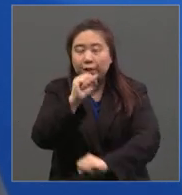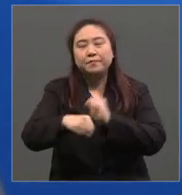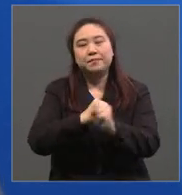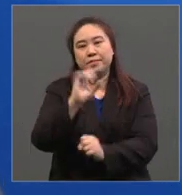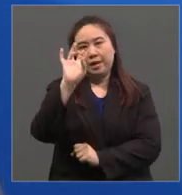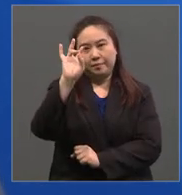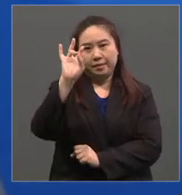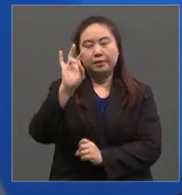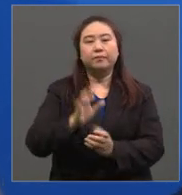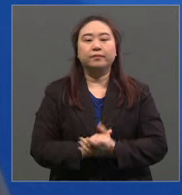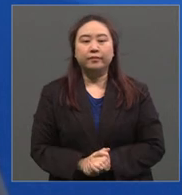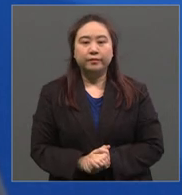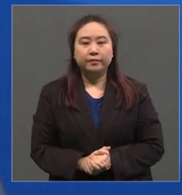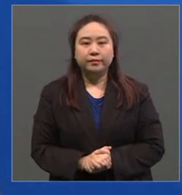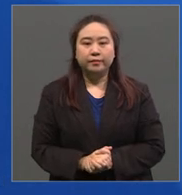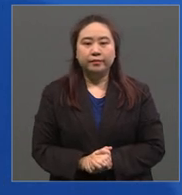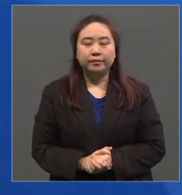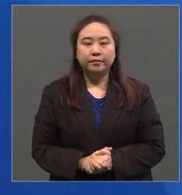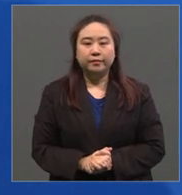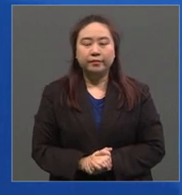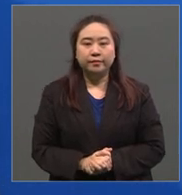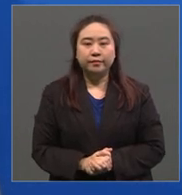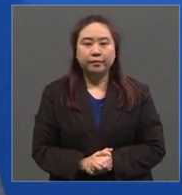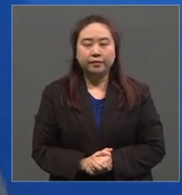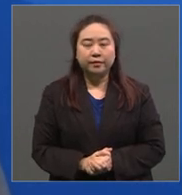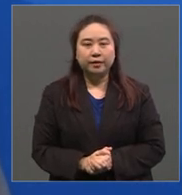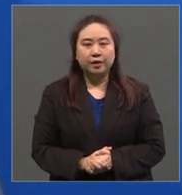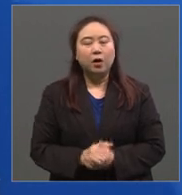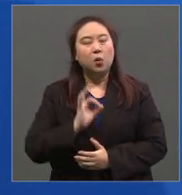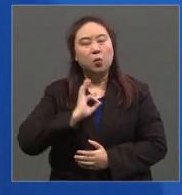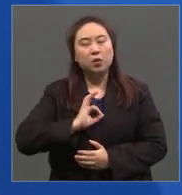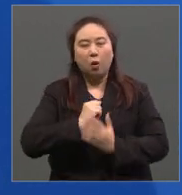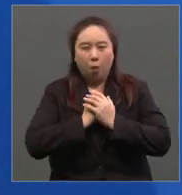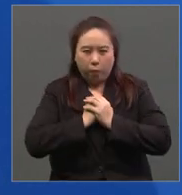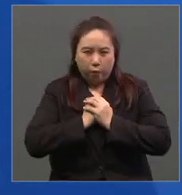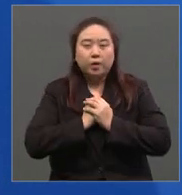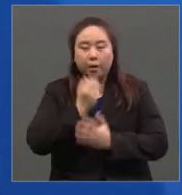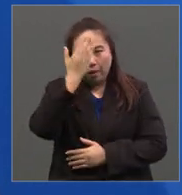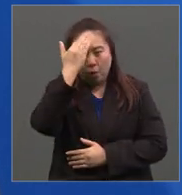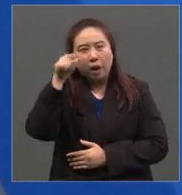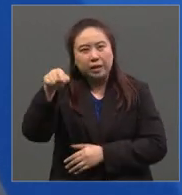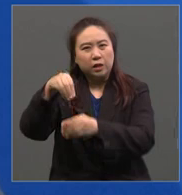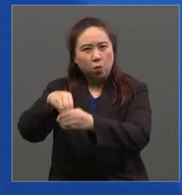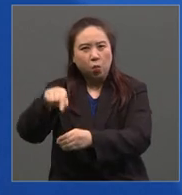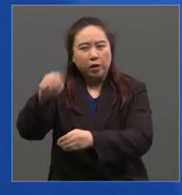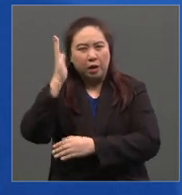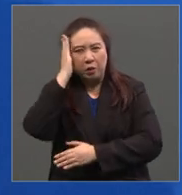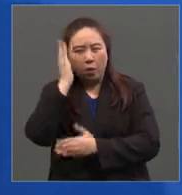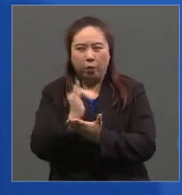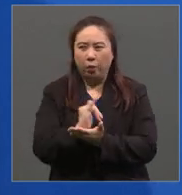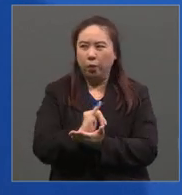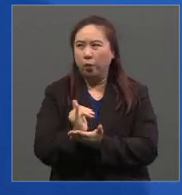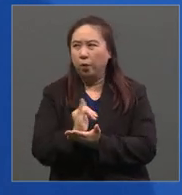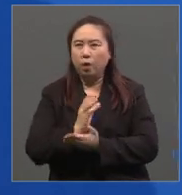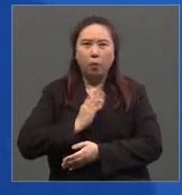ใช่ค่ะ7ปีค่ะวินาทีแรกรู้สึกอบอุ่นนะคะเพราะว่า อยู่ที่นั่นก็นอนไม่ได้ด้วยหนูก็ระแวงตลอด